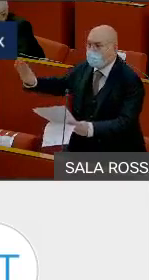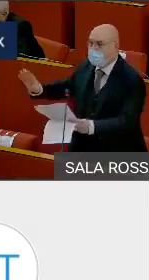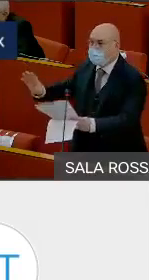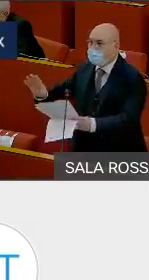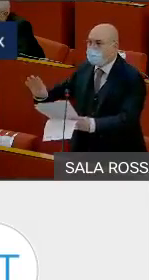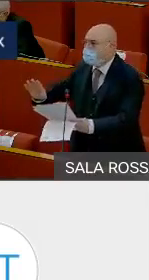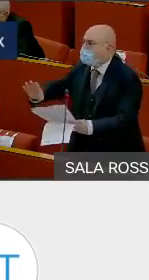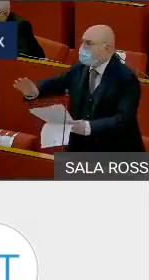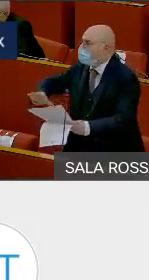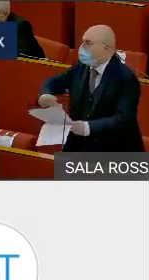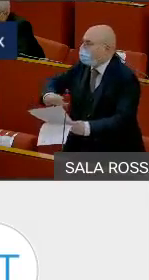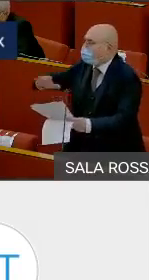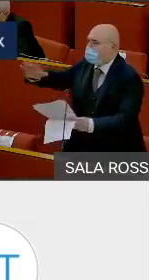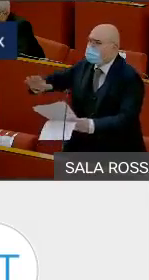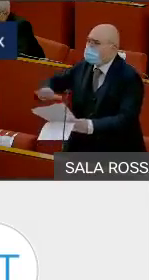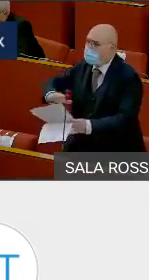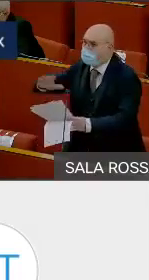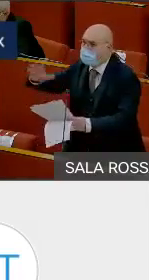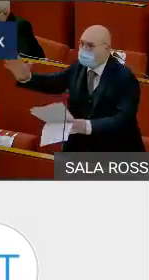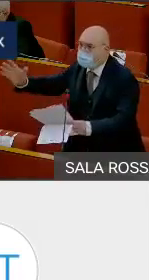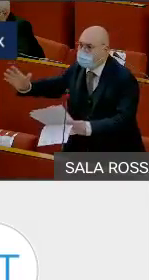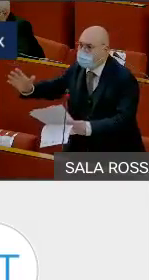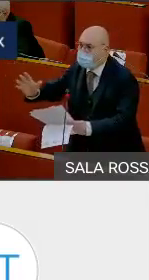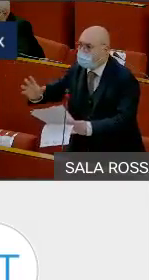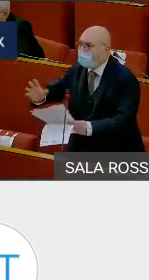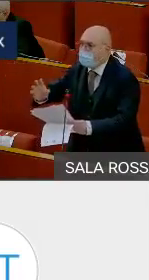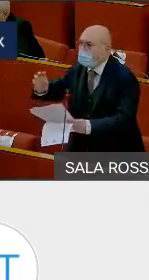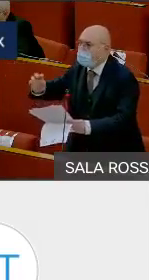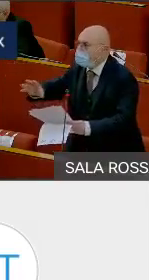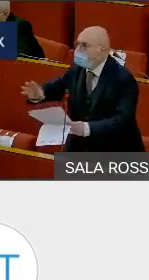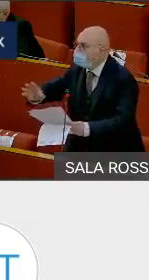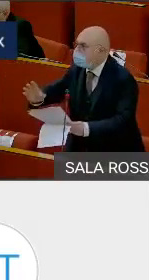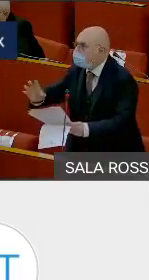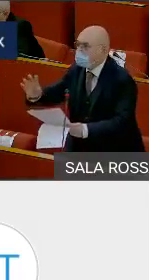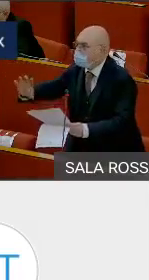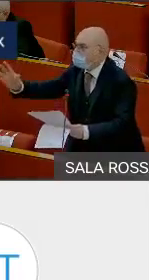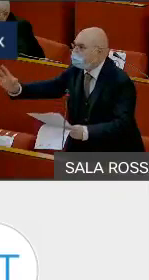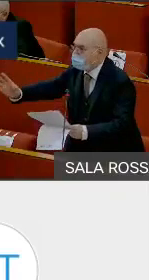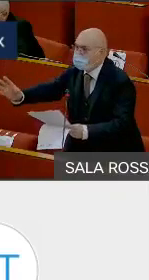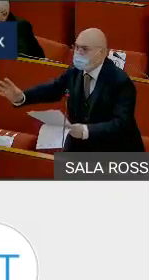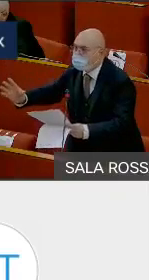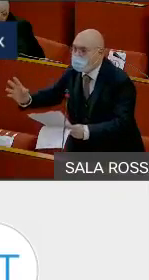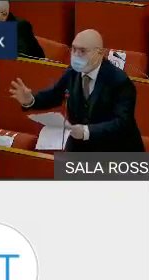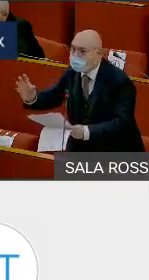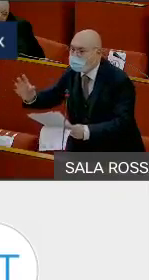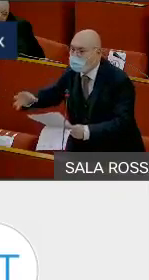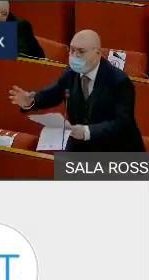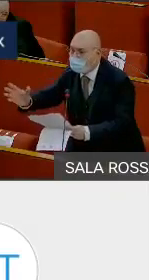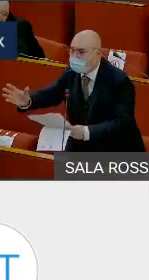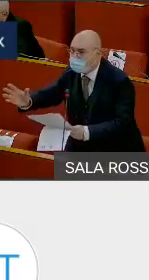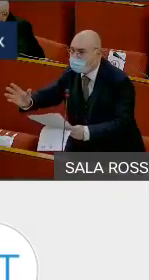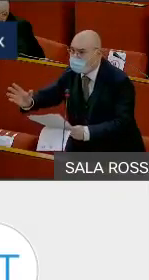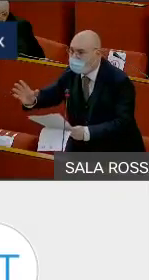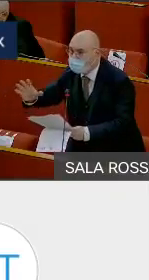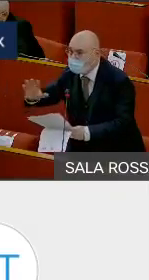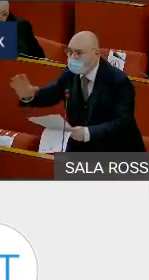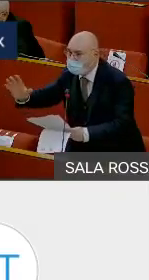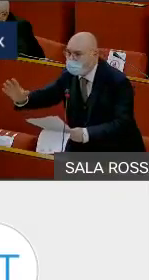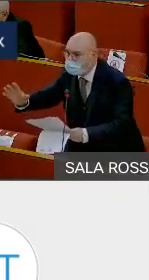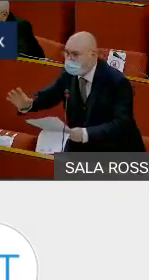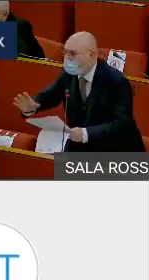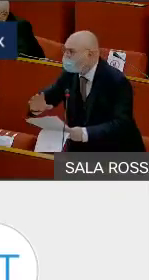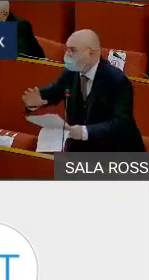l'eterea di cellulare magari non ci saranno tutte lì perché in quei punti gli più di tanto non potrei farne se il piano territoriale ti